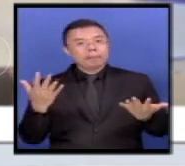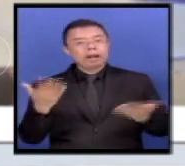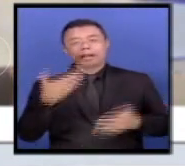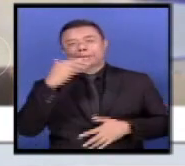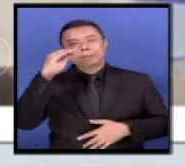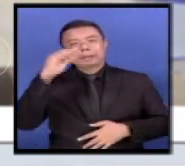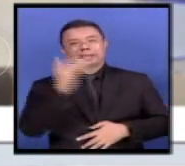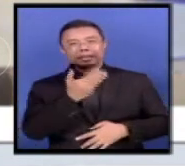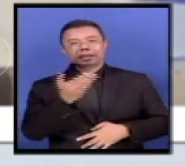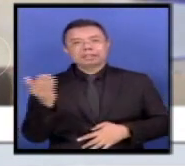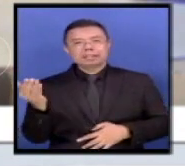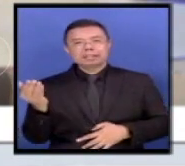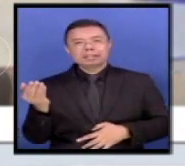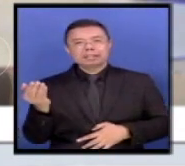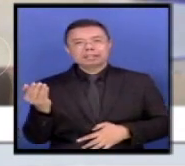pagi.